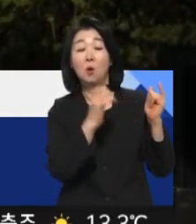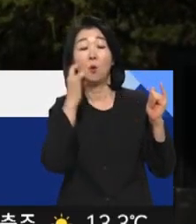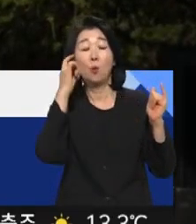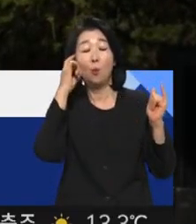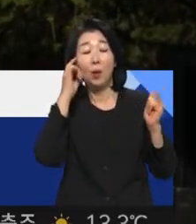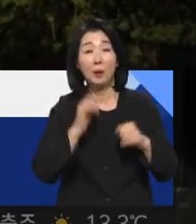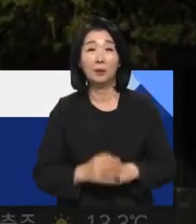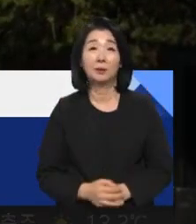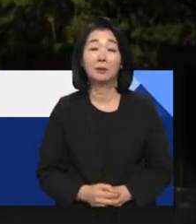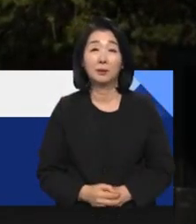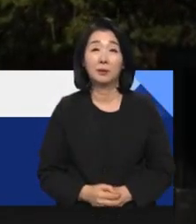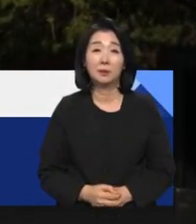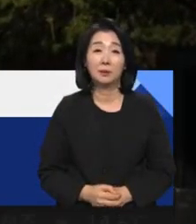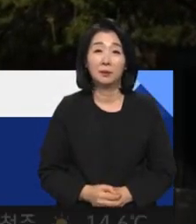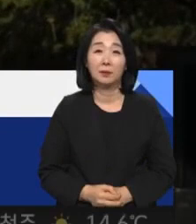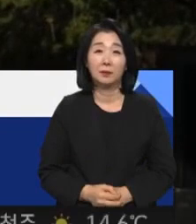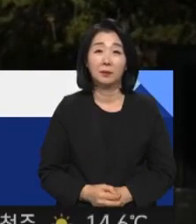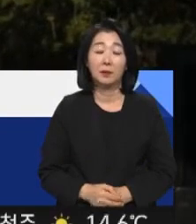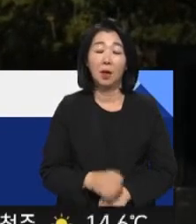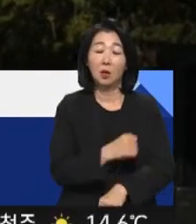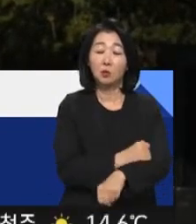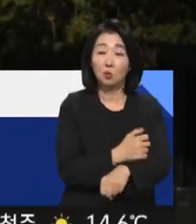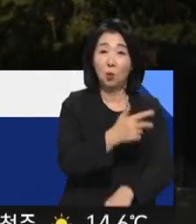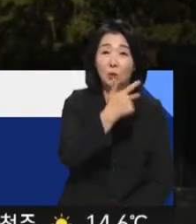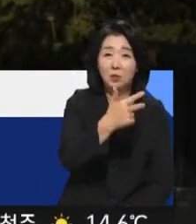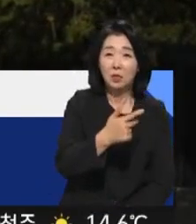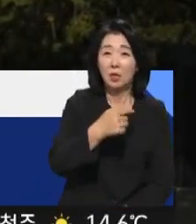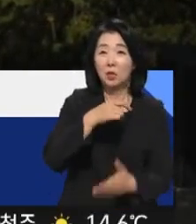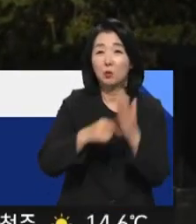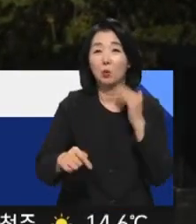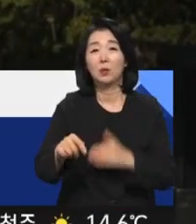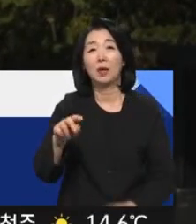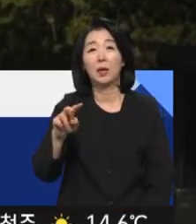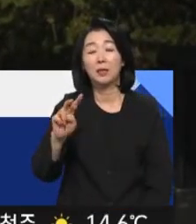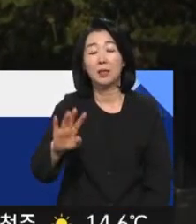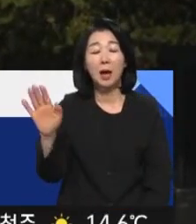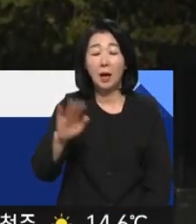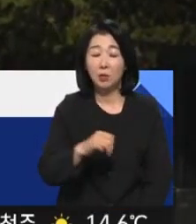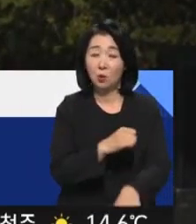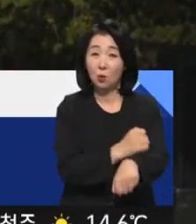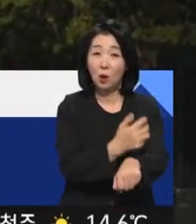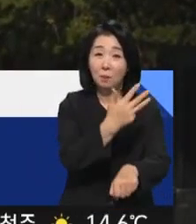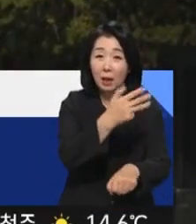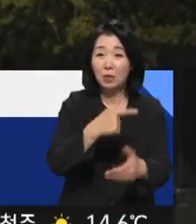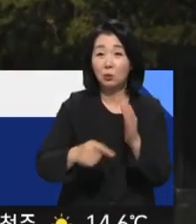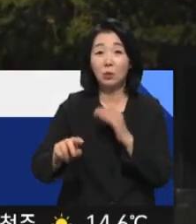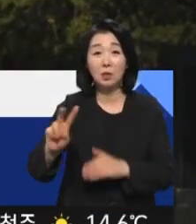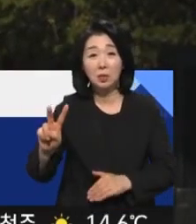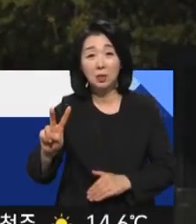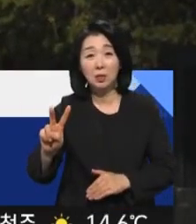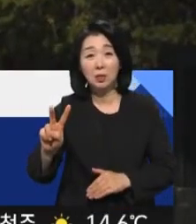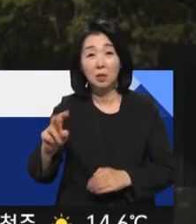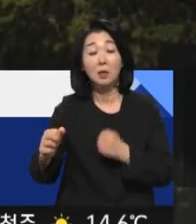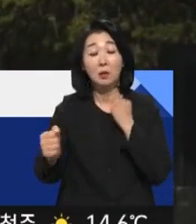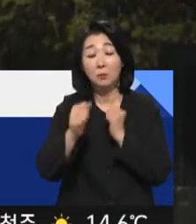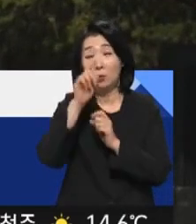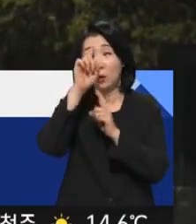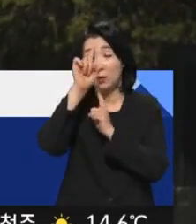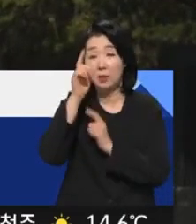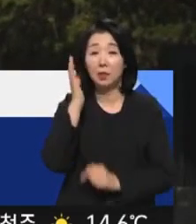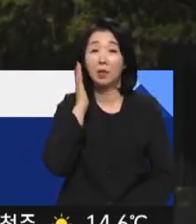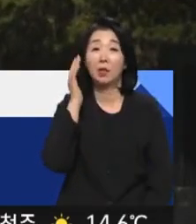아니라 08 과2라도 부족할 것입니다. 그럼에도 이승만 대통령은